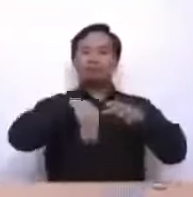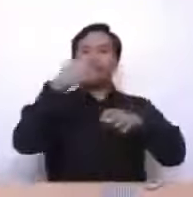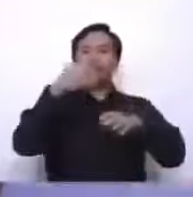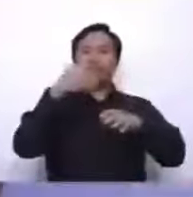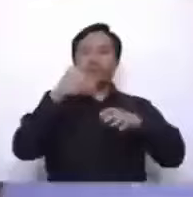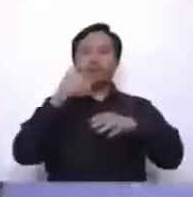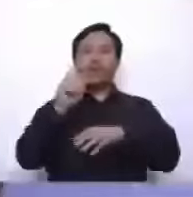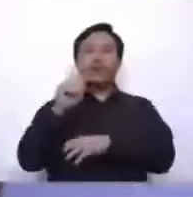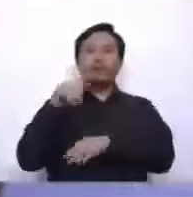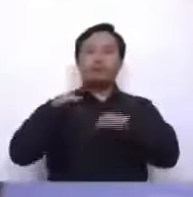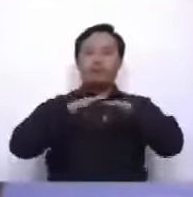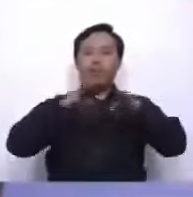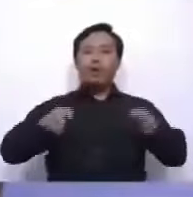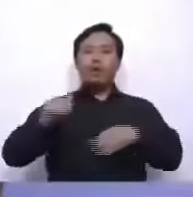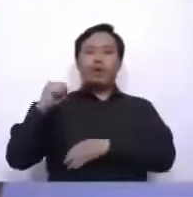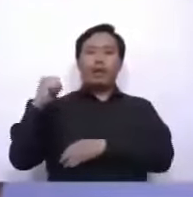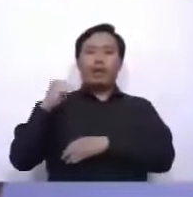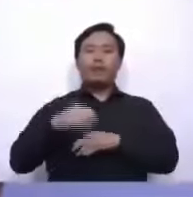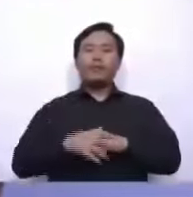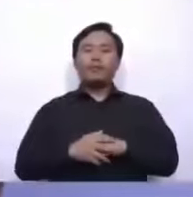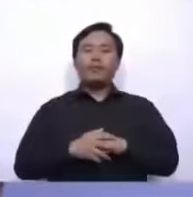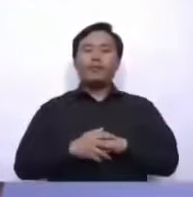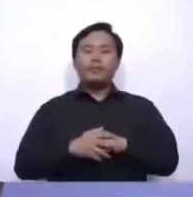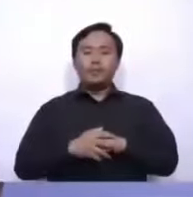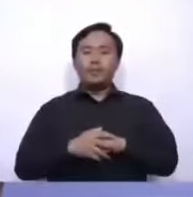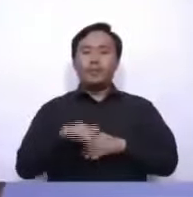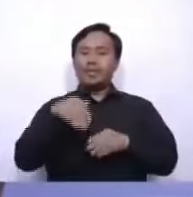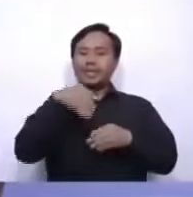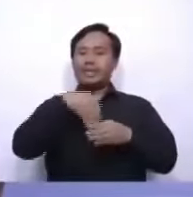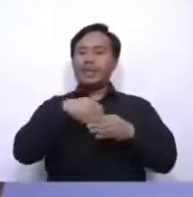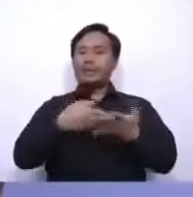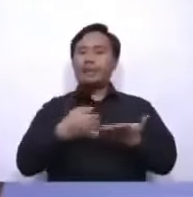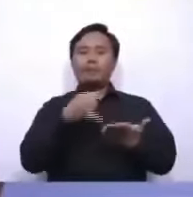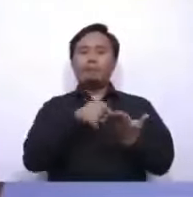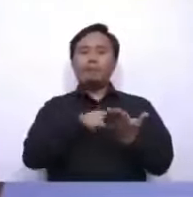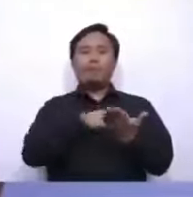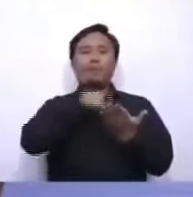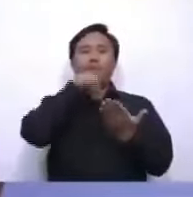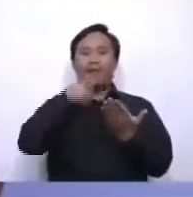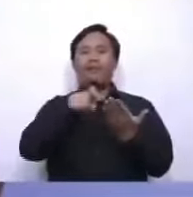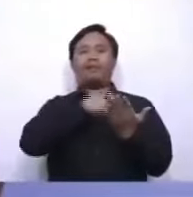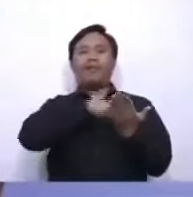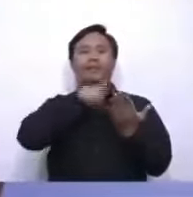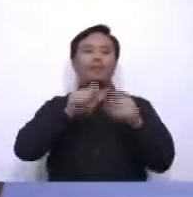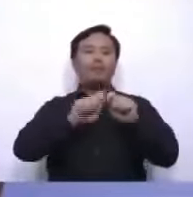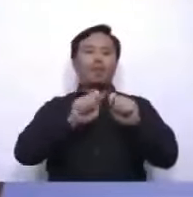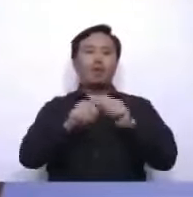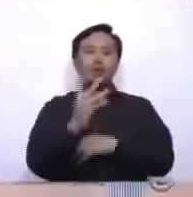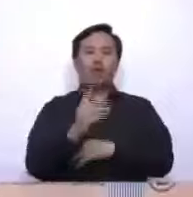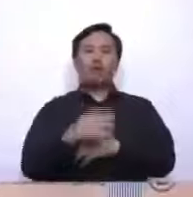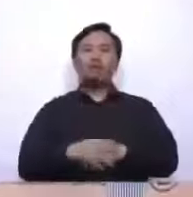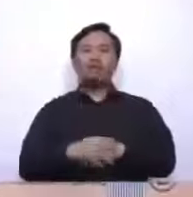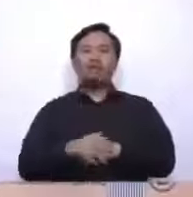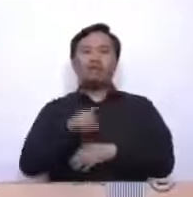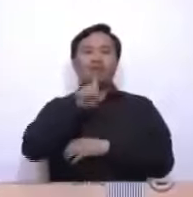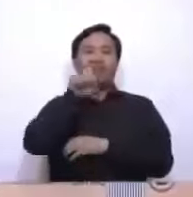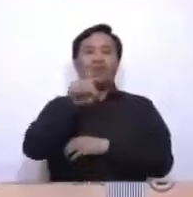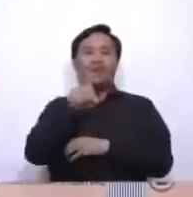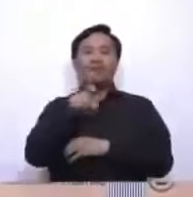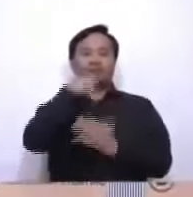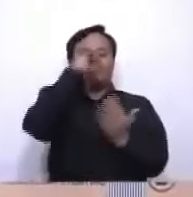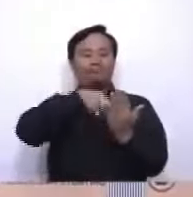di samping panggung ini yang berisikan pertanyaan yang sudah dibuat oleh tim panelis. Pertanyaan akan